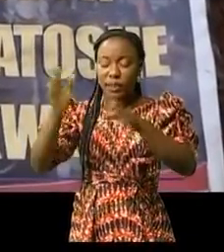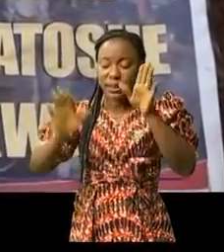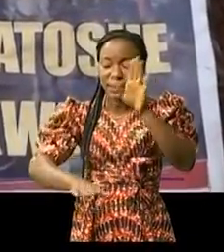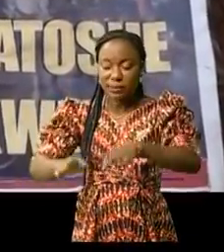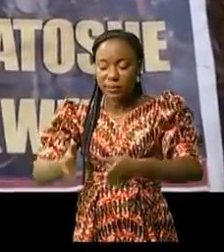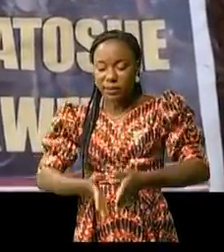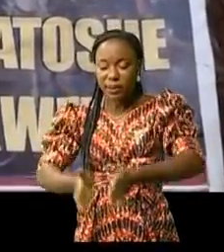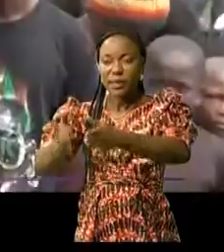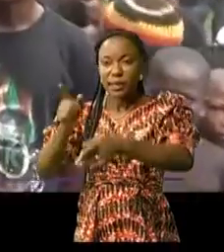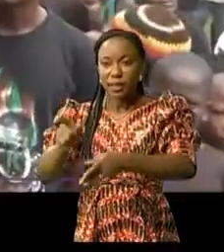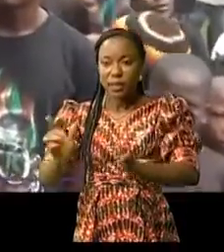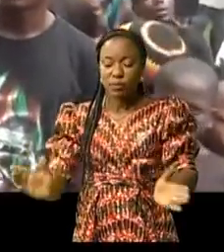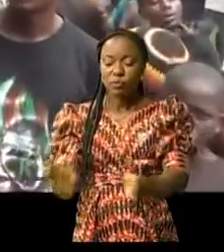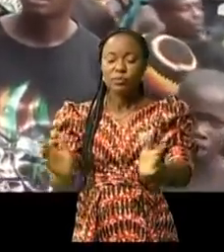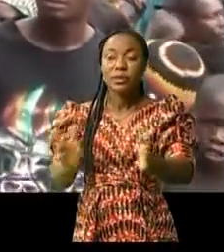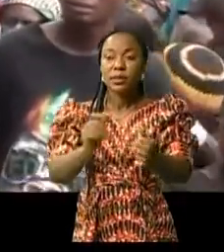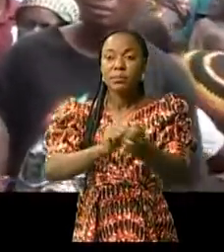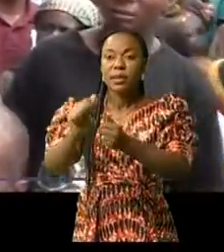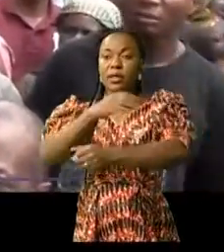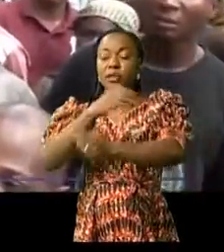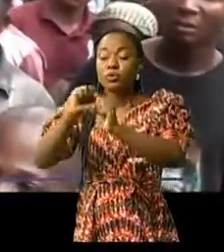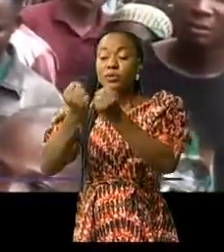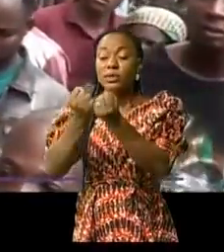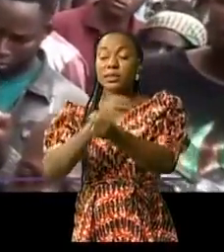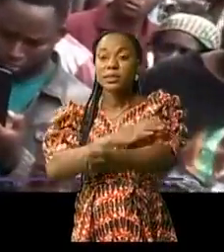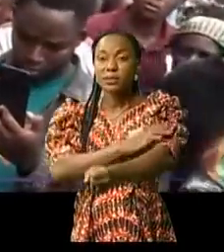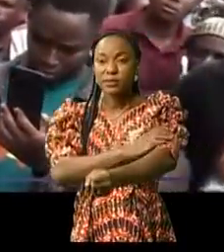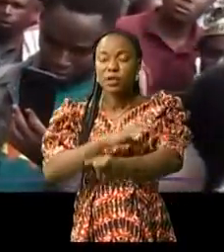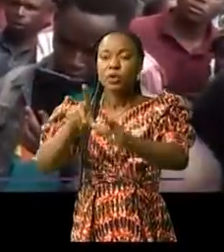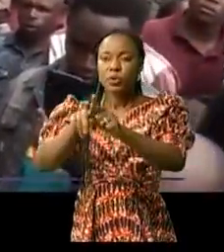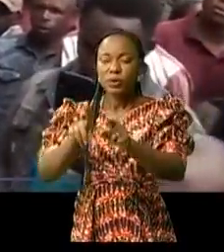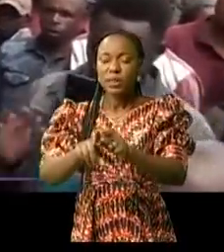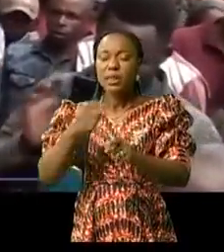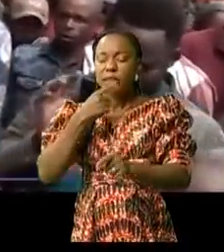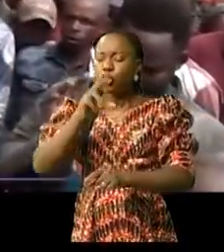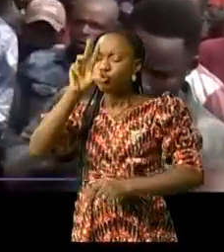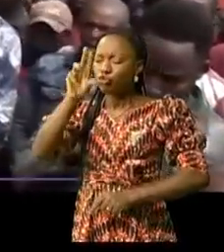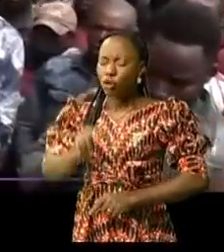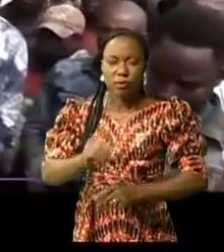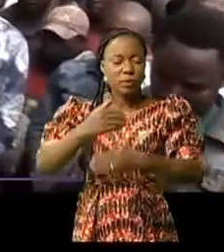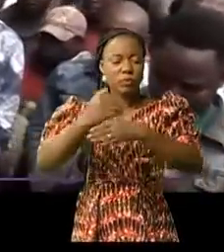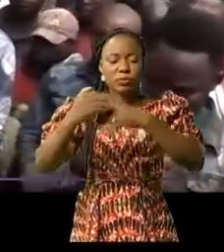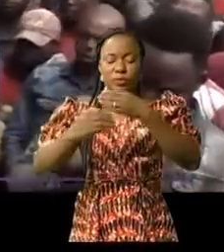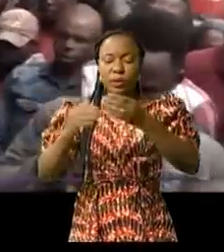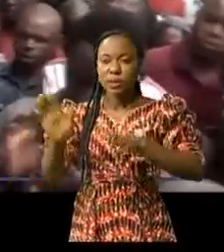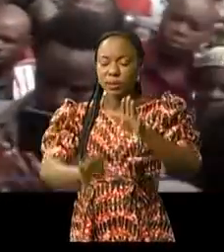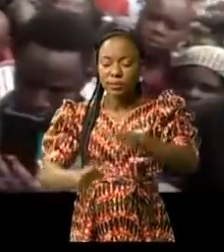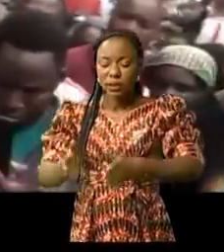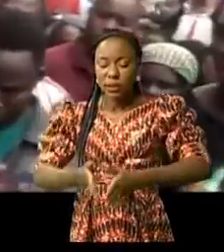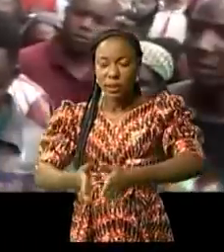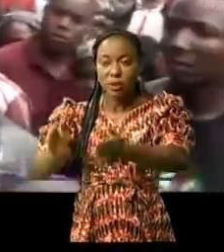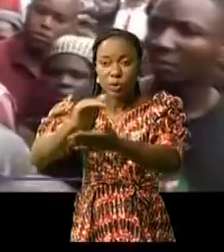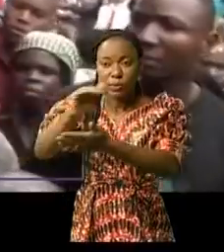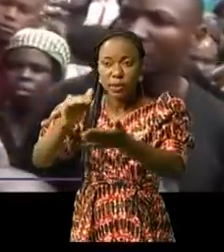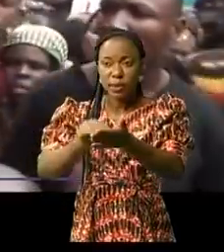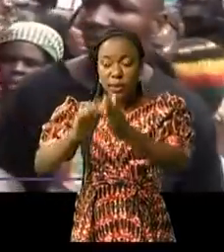mobilisés par la société civile locale les habitants des qui bandent a persisté estime il n'aura pas un cimetière au milieu de